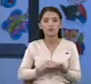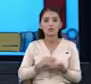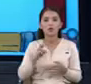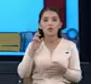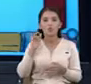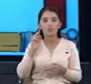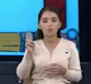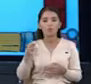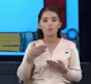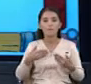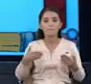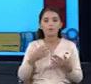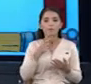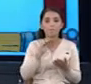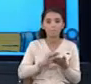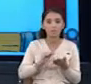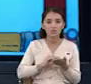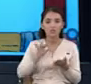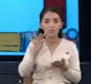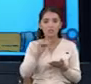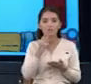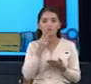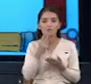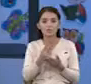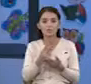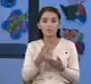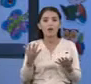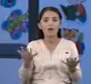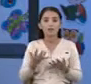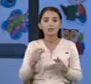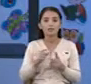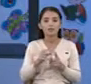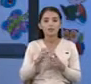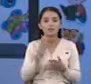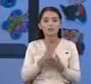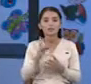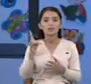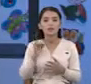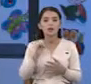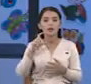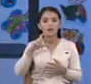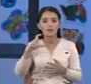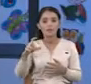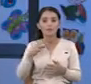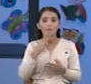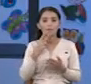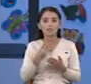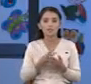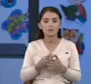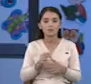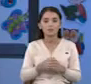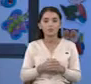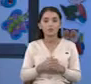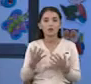мной. Букву мы пишем и видим. А какие слова у нас еще есть на букву «Э»?